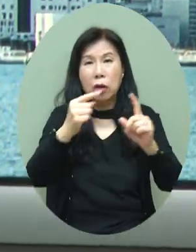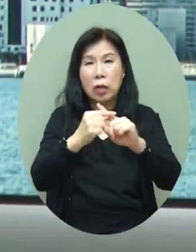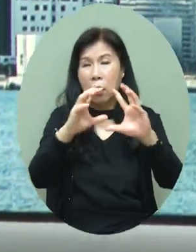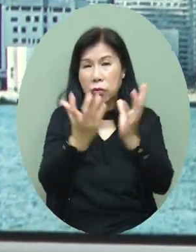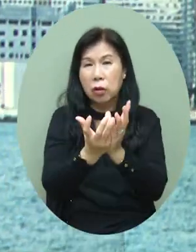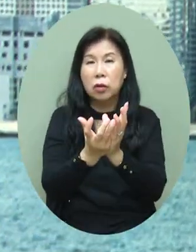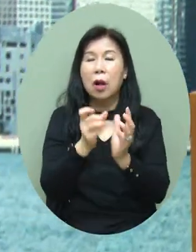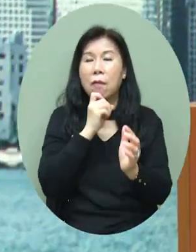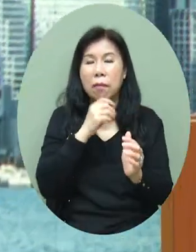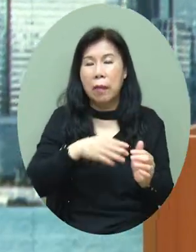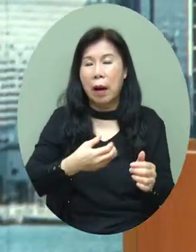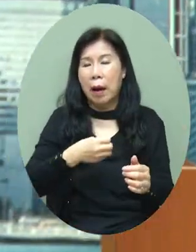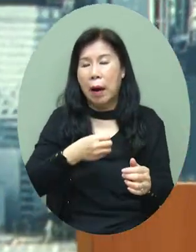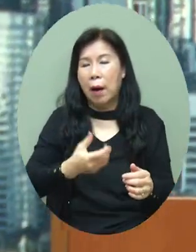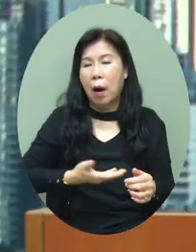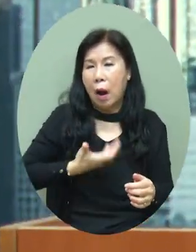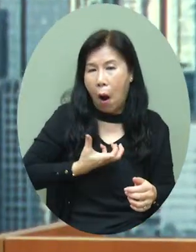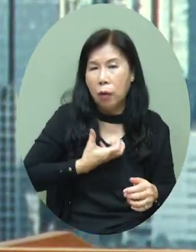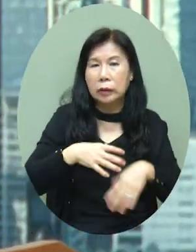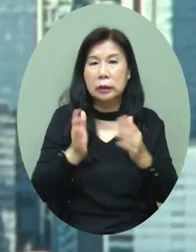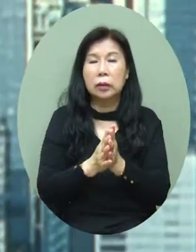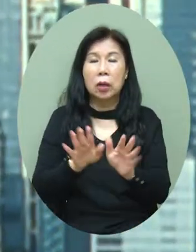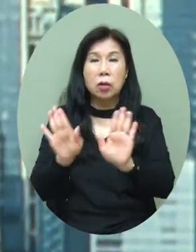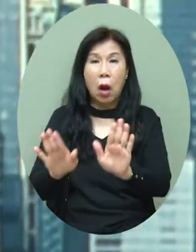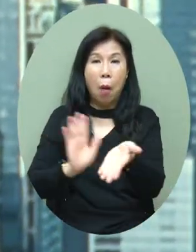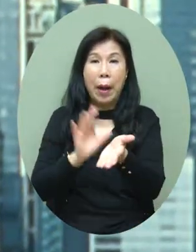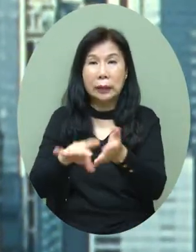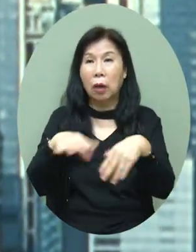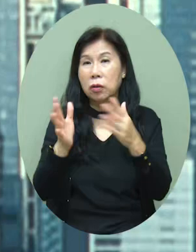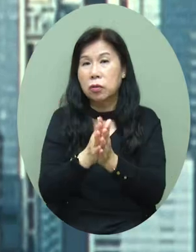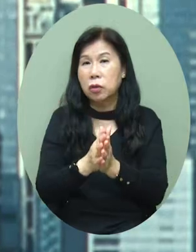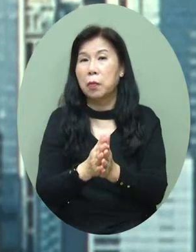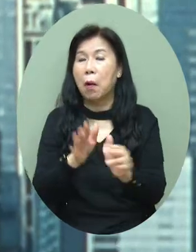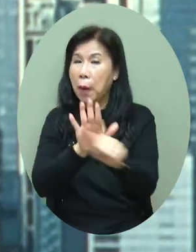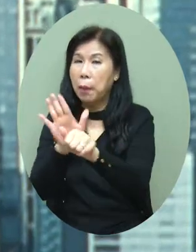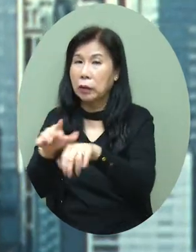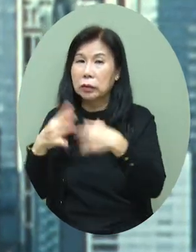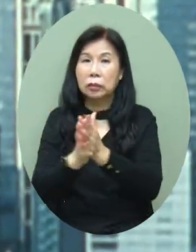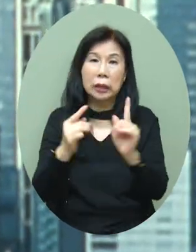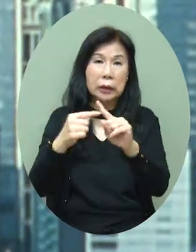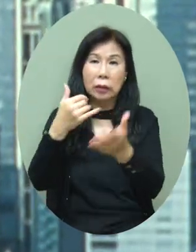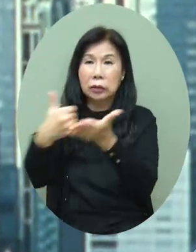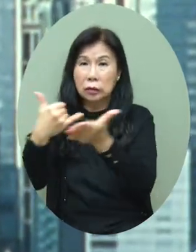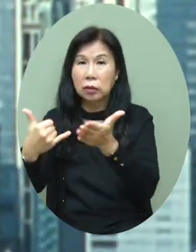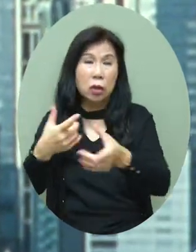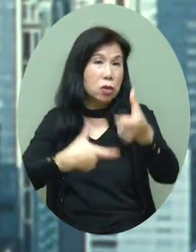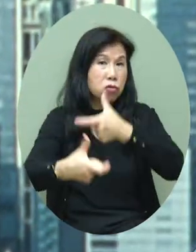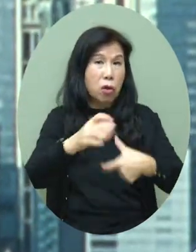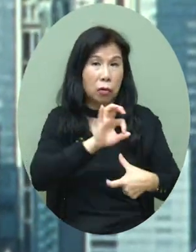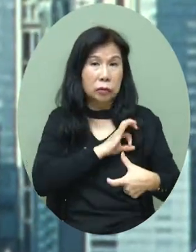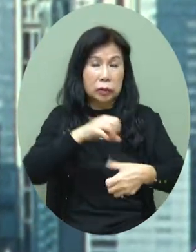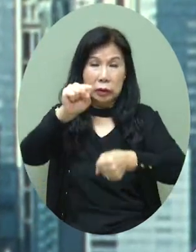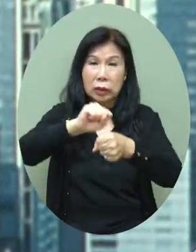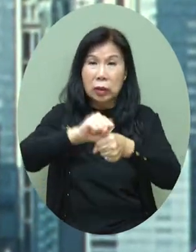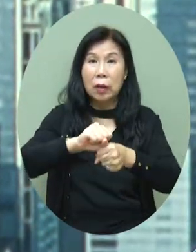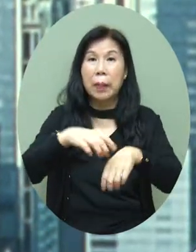佢哋抗疫都成日幫手啦，咁驚唔驚係影響到士氣，甚至造成人才流失咧？咁而最後咧，商會都有聲音話，其實